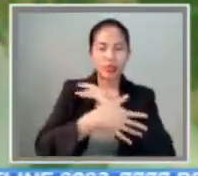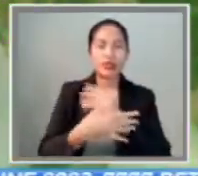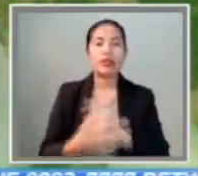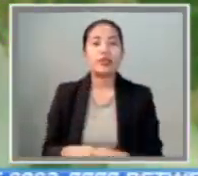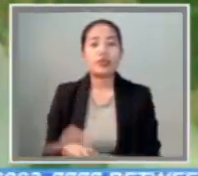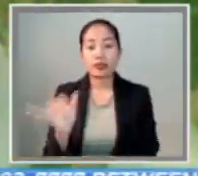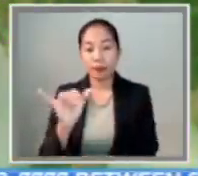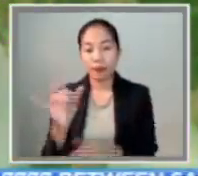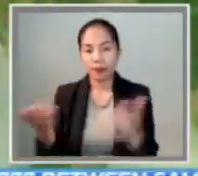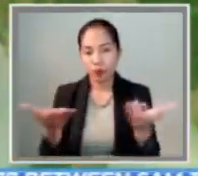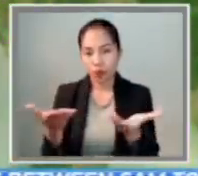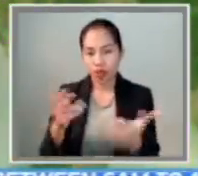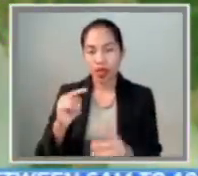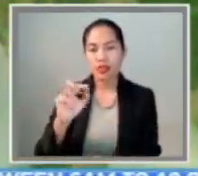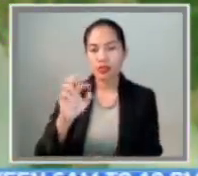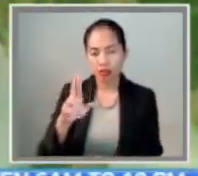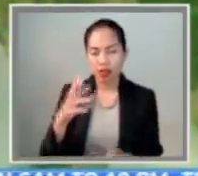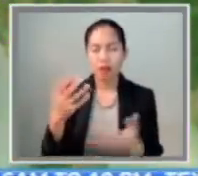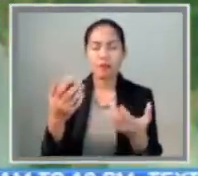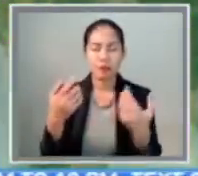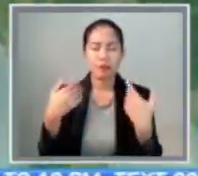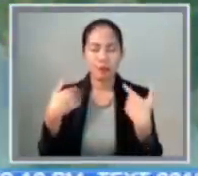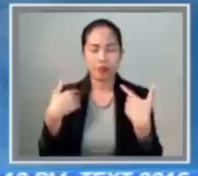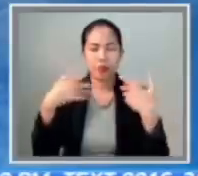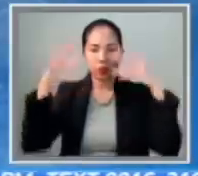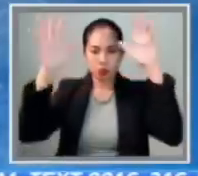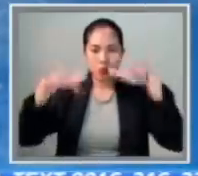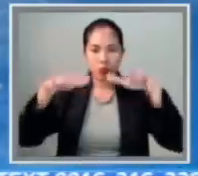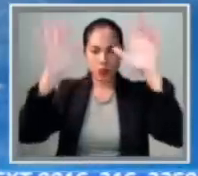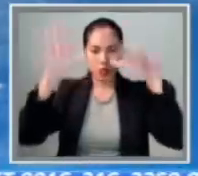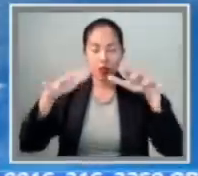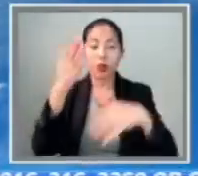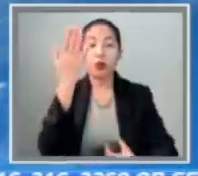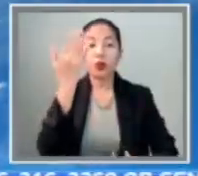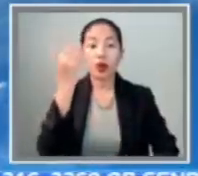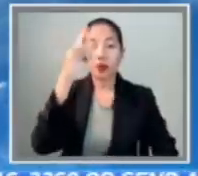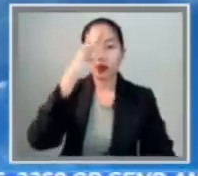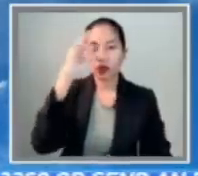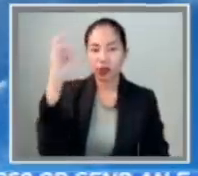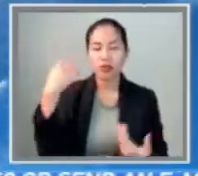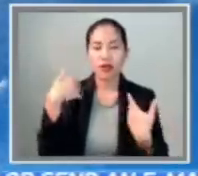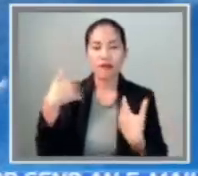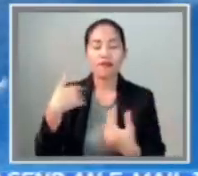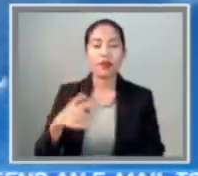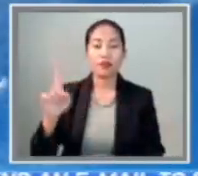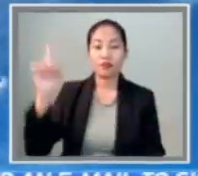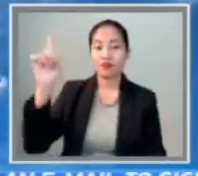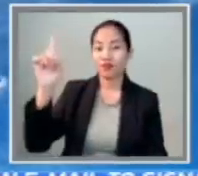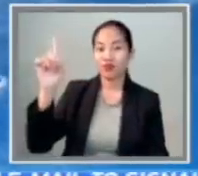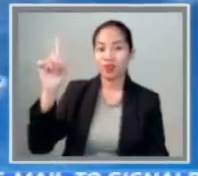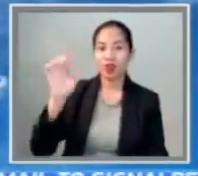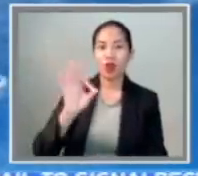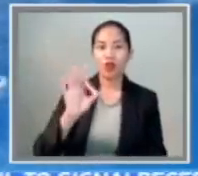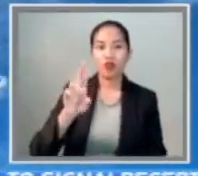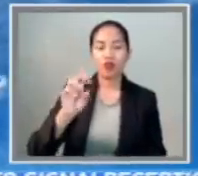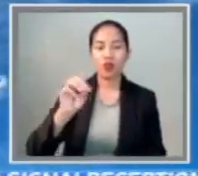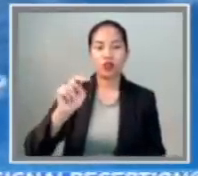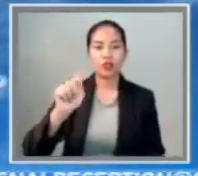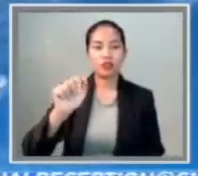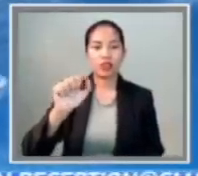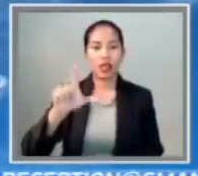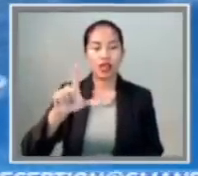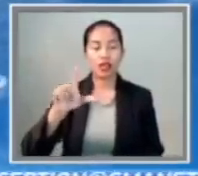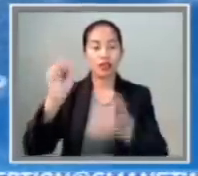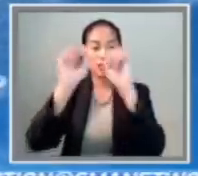Manila. Ayon po sa pag-asa, ang pag-uulan ay dulot ng frontal system na nasa extreme northern Luzon.